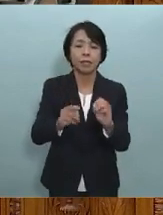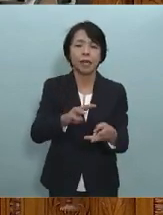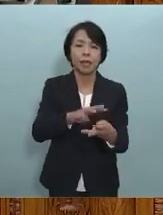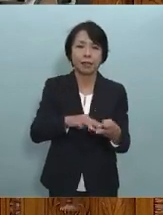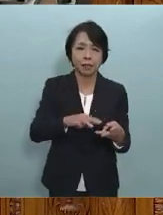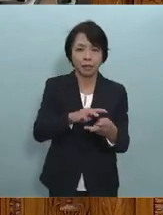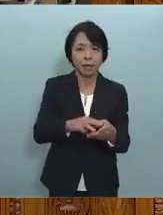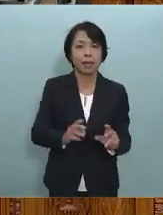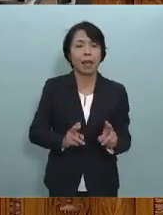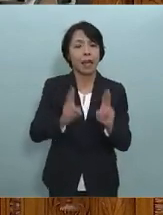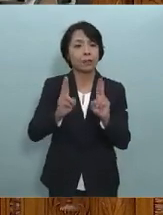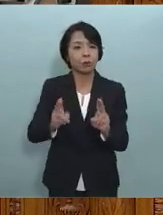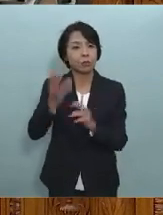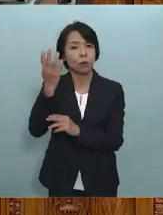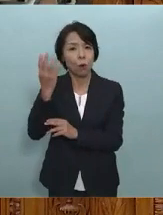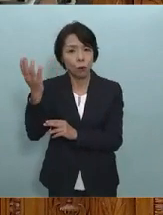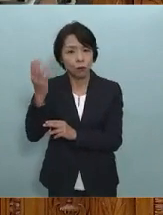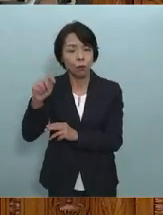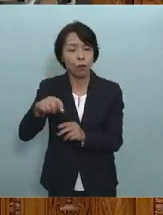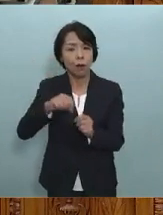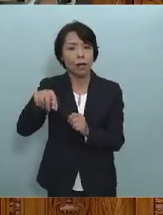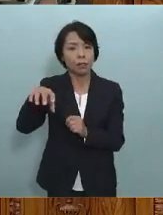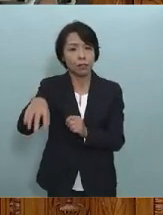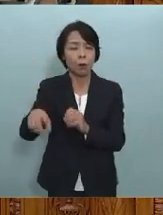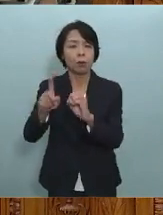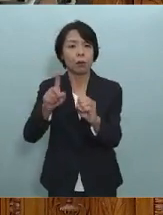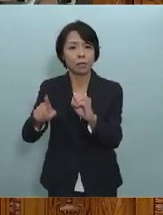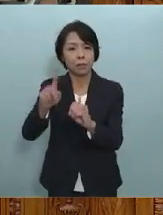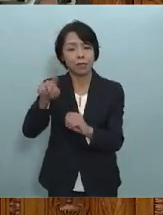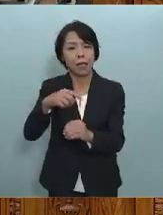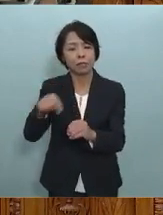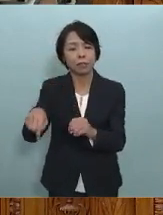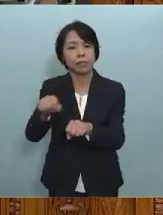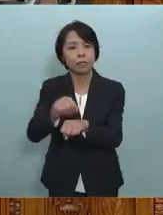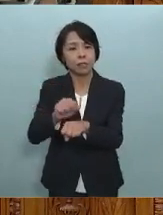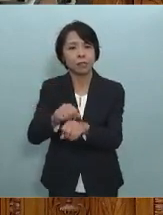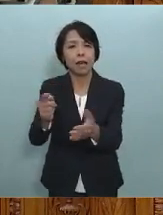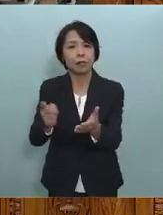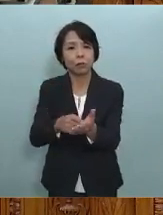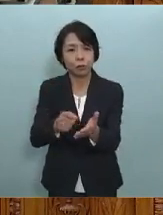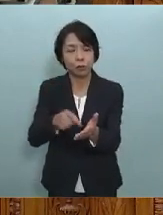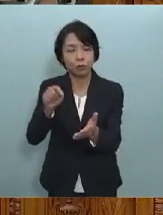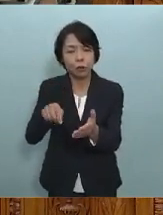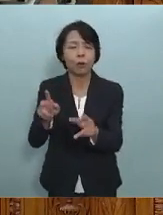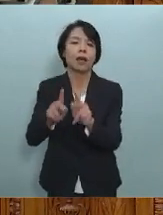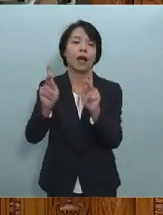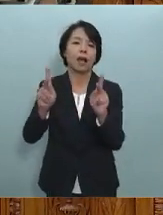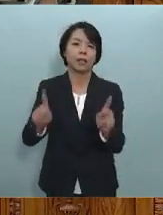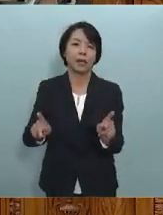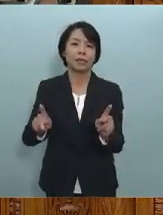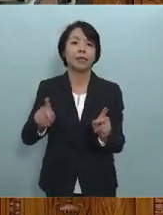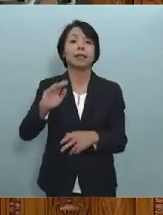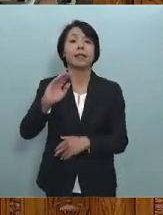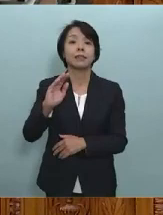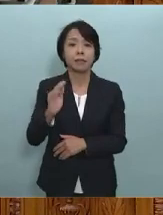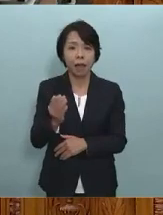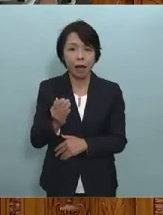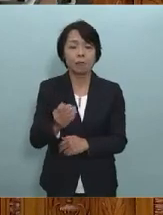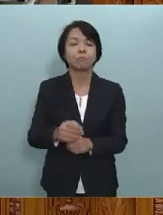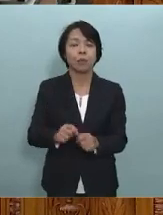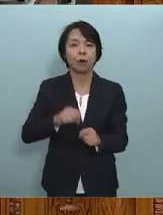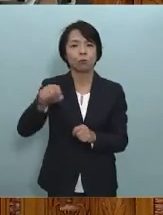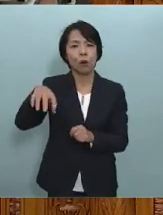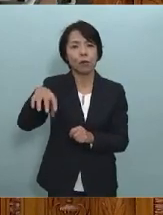構想は地方でのデジタル人材の不足が大きな課題ですがリモート